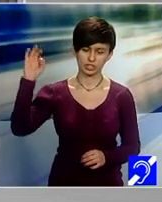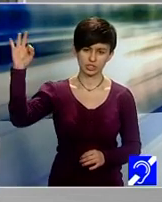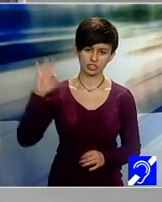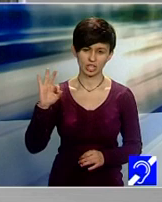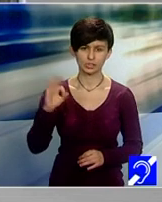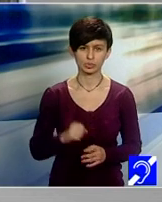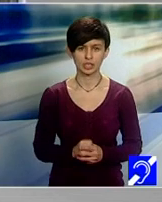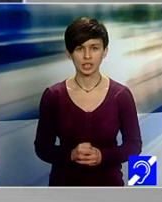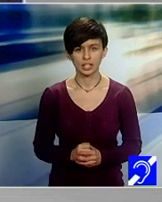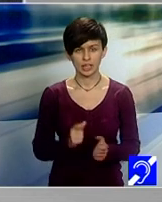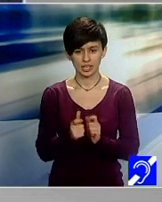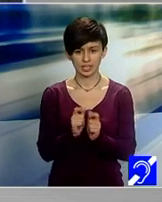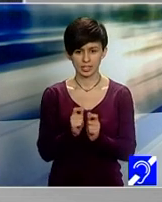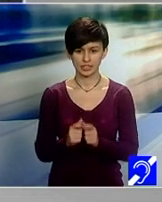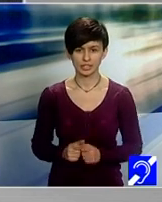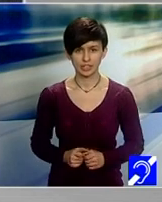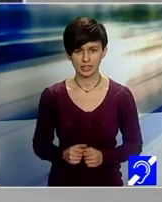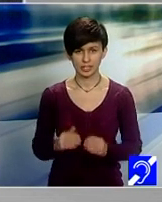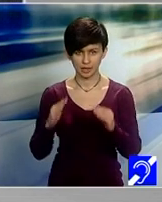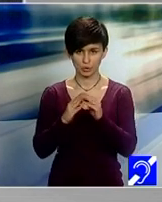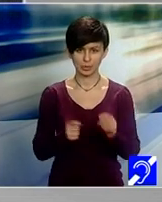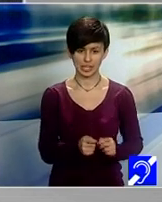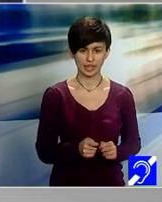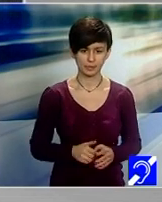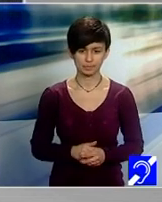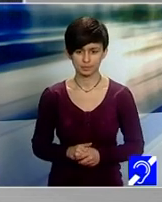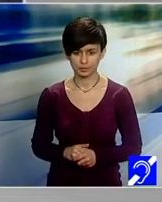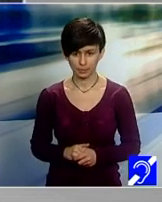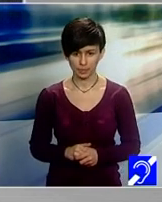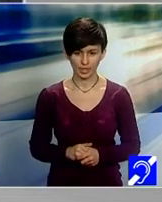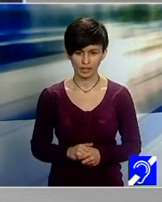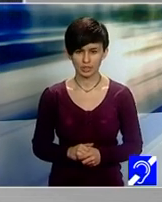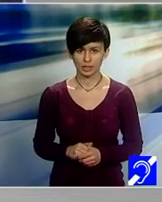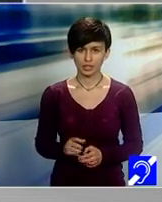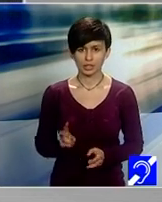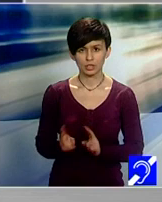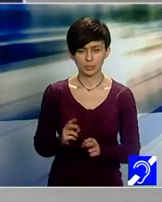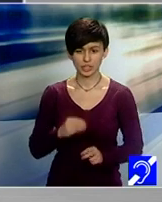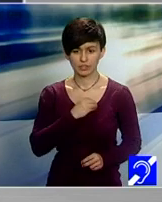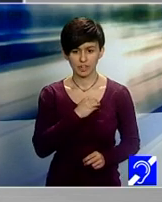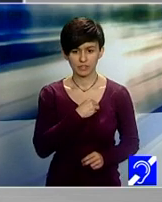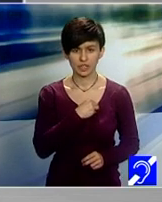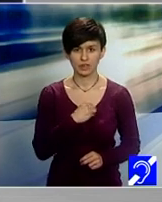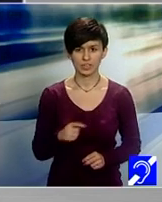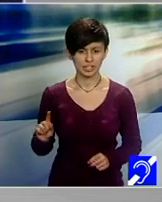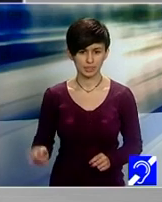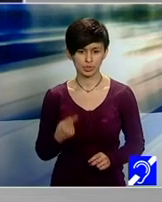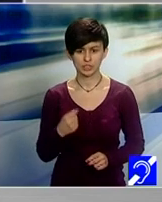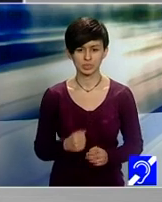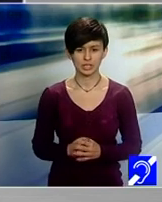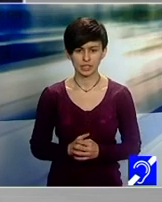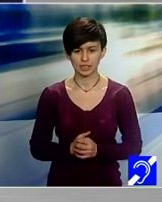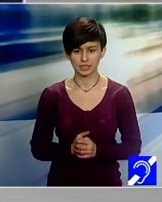de 25 de ani. Cum credeți că va fi afectat posibilitatea de a refinanța un credit?